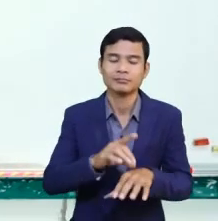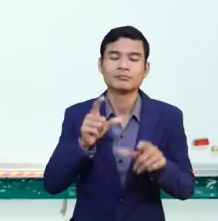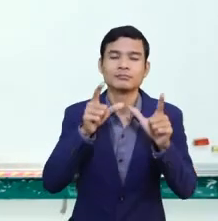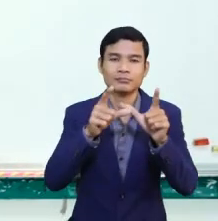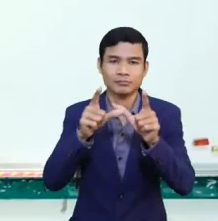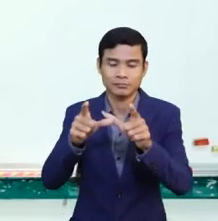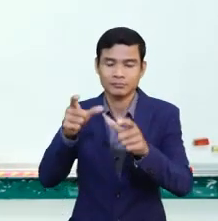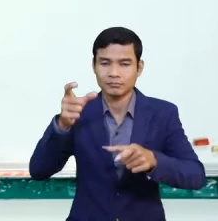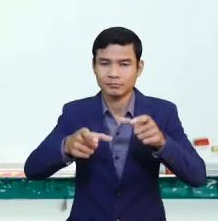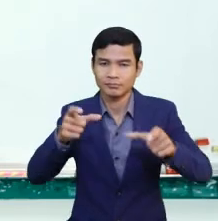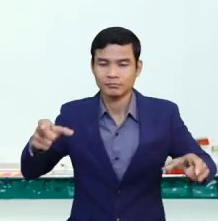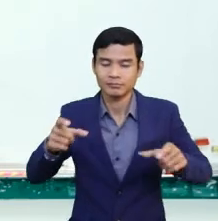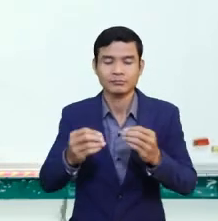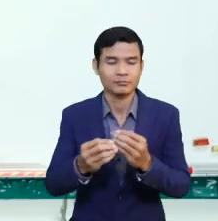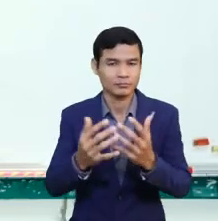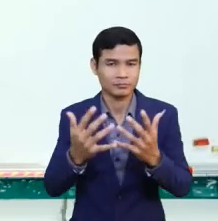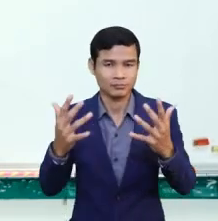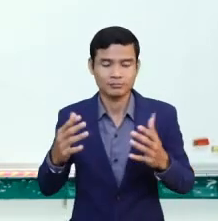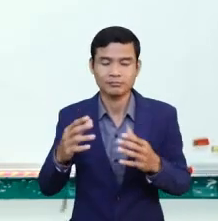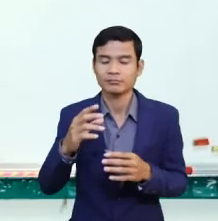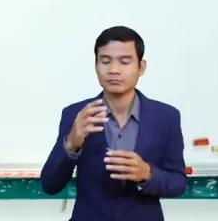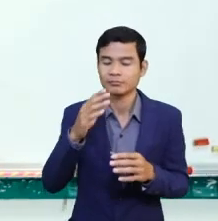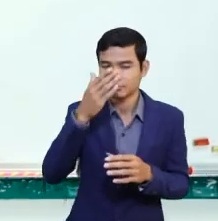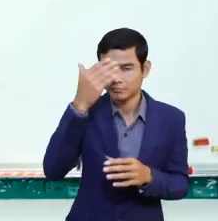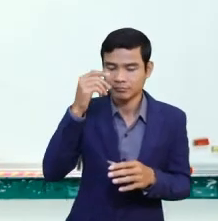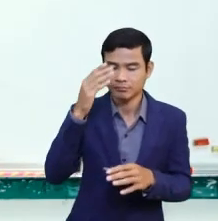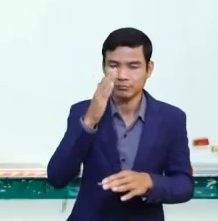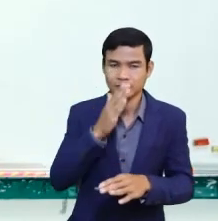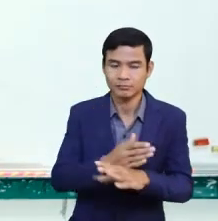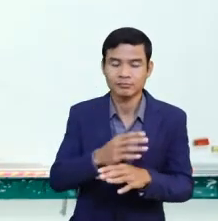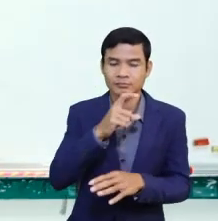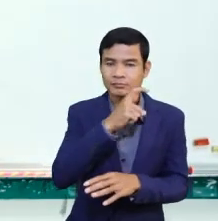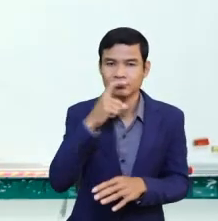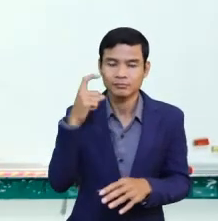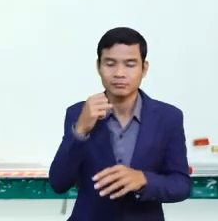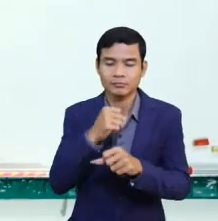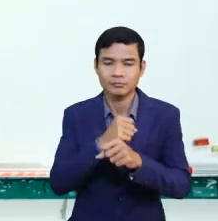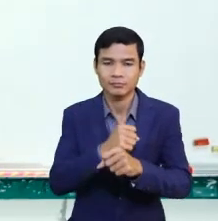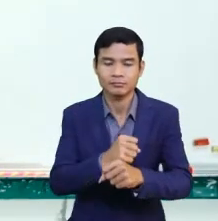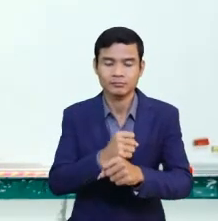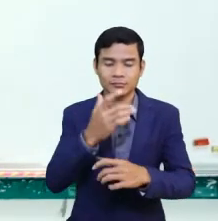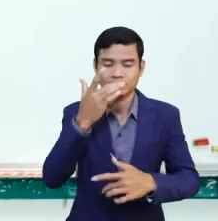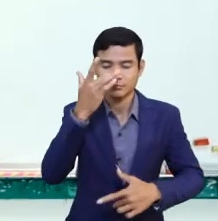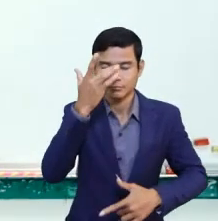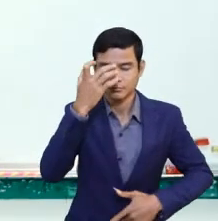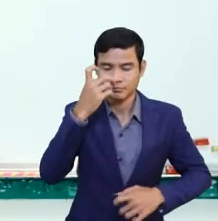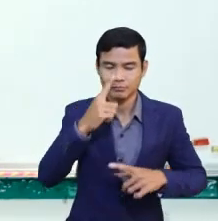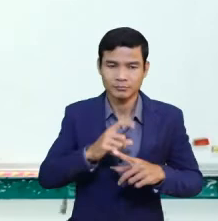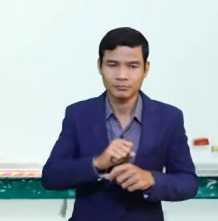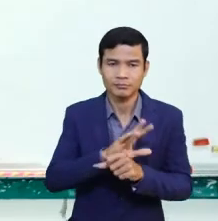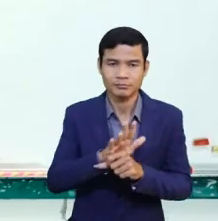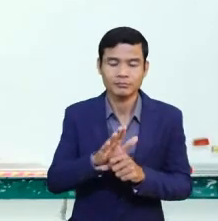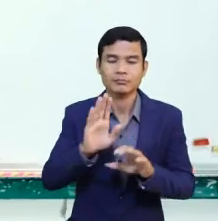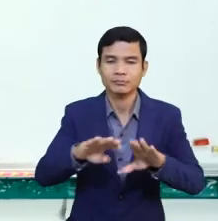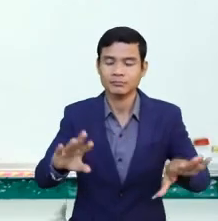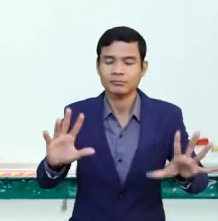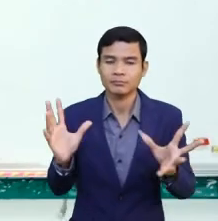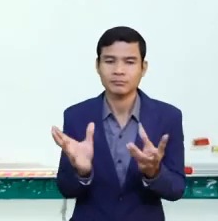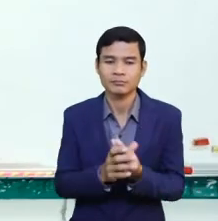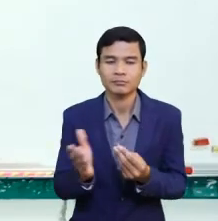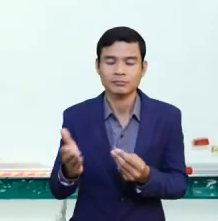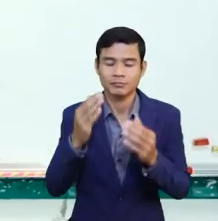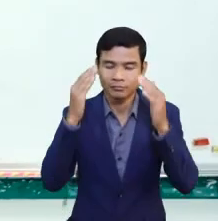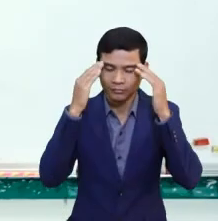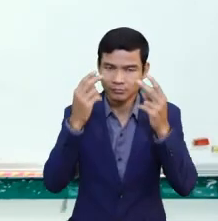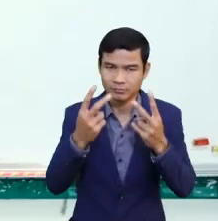cần lại na đại miền mà nuôi chán cha con complex cha bịa mà đầm bê cà phê chung người covid đập rầm buồn cha con tặng ác nghĩa cha con ai